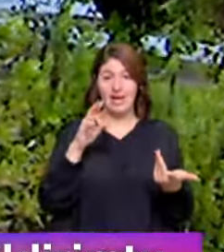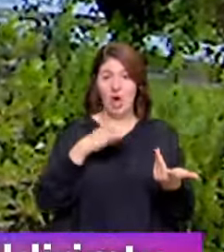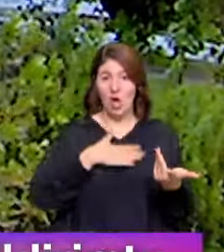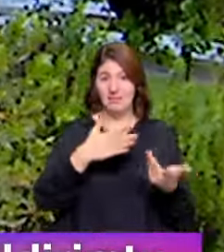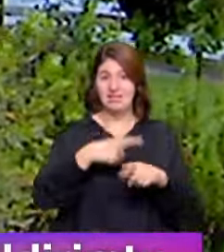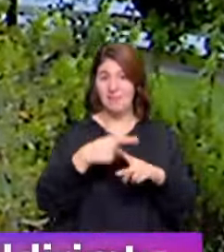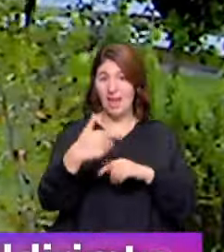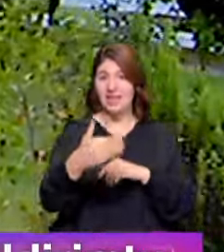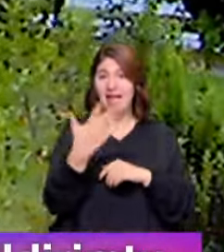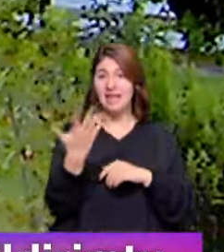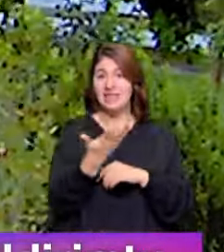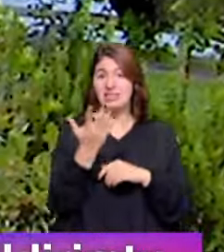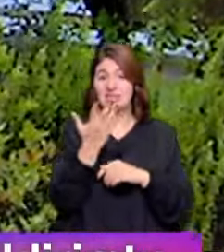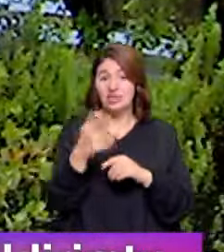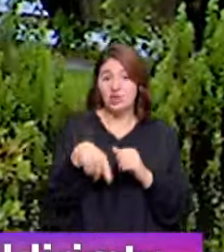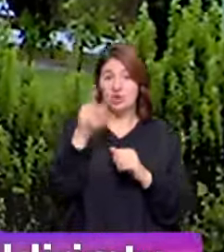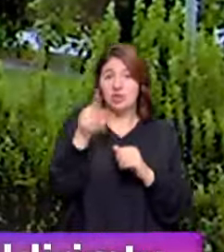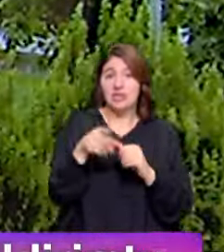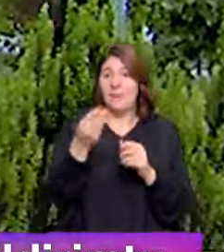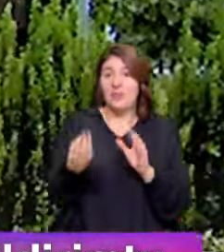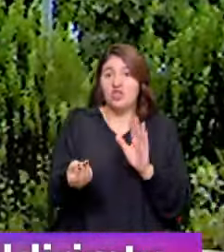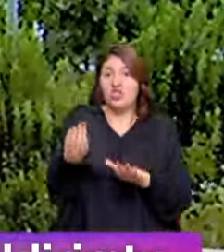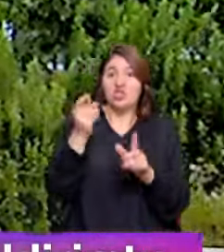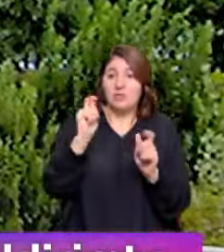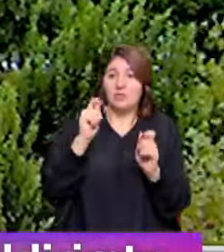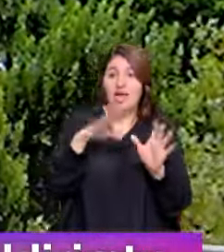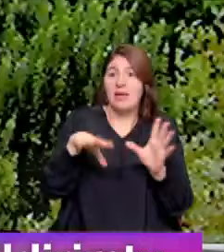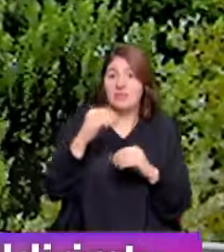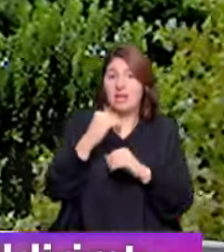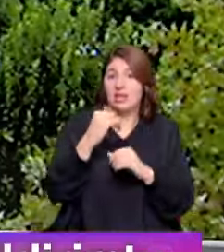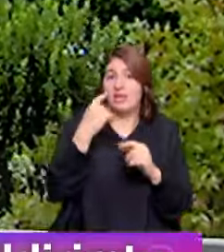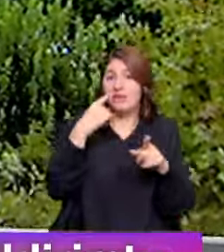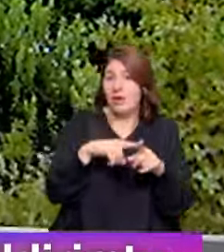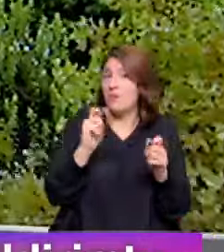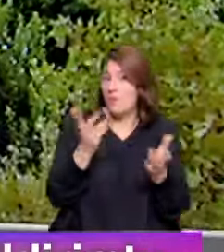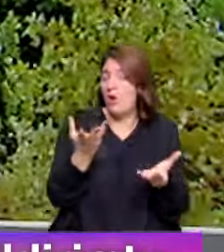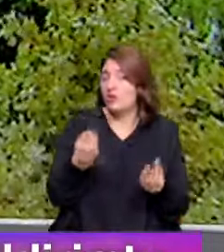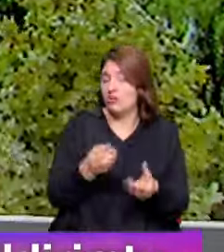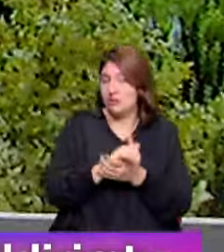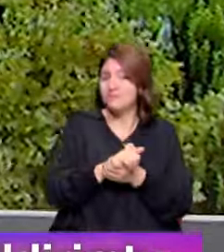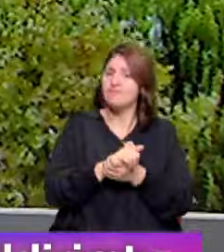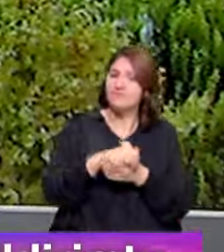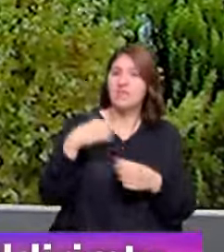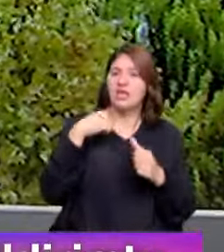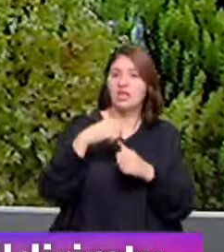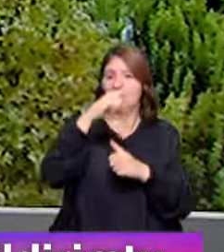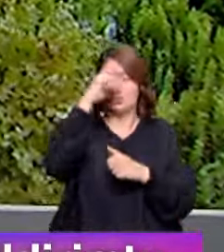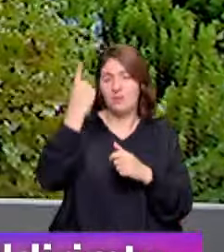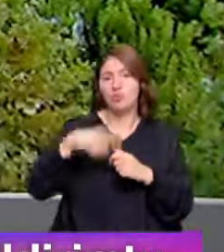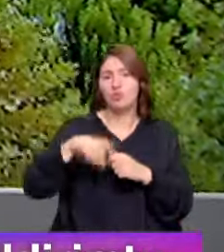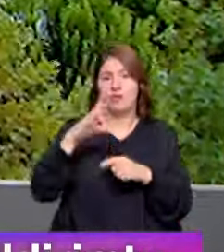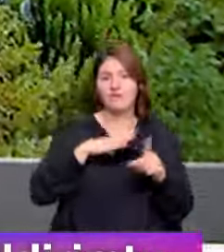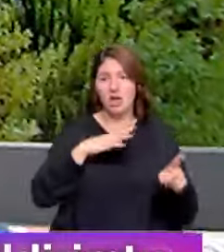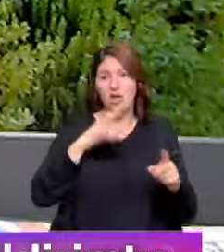süreçte nasıl gündemimizi şekillendireceğini de hepimiz yakından takip ediyor olacağız. Yine sıcak gündemle devam